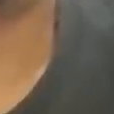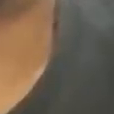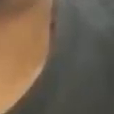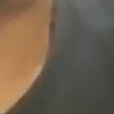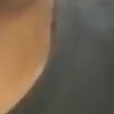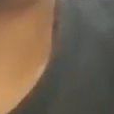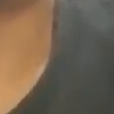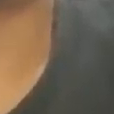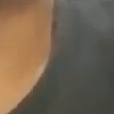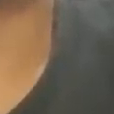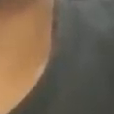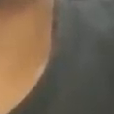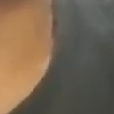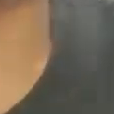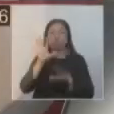paling